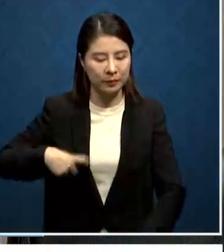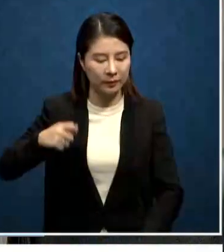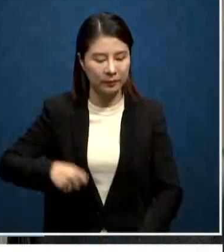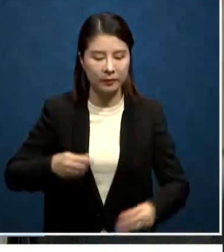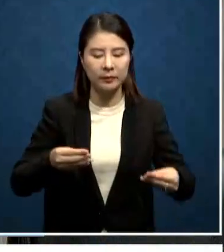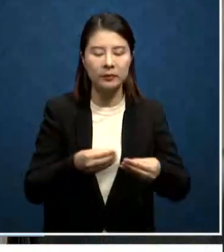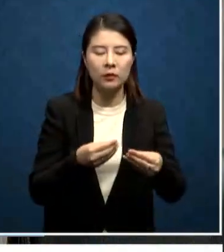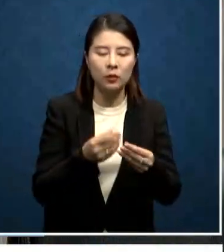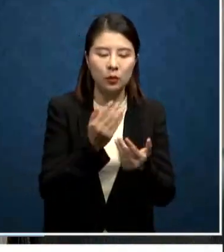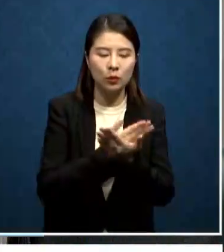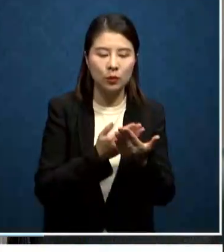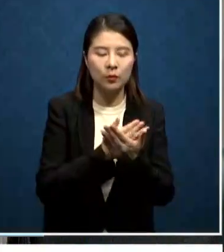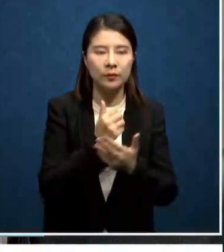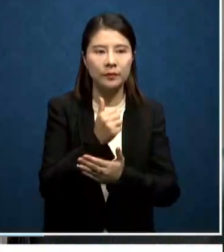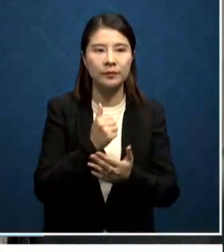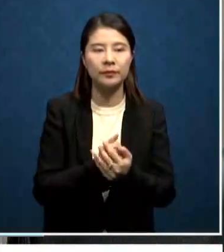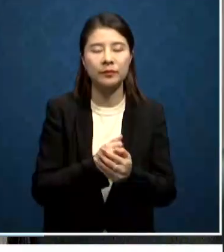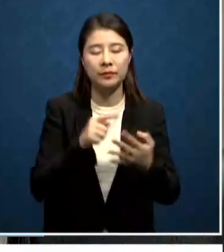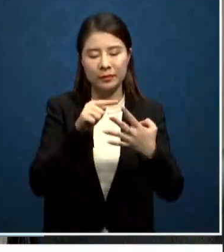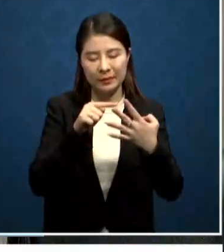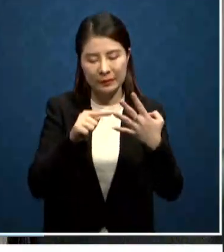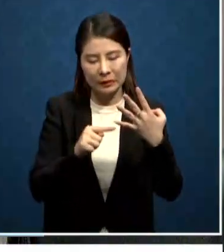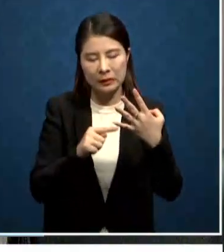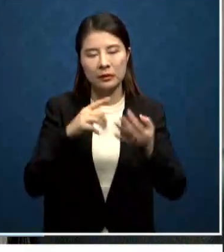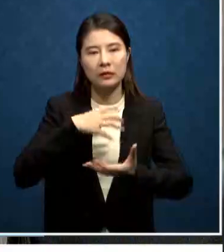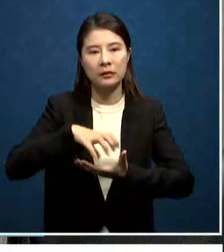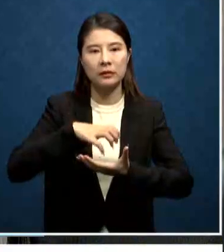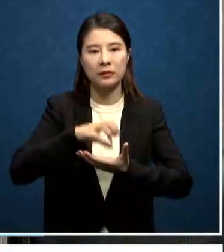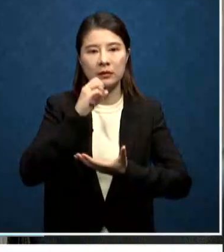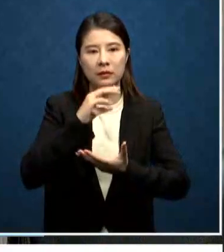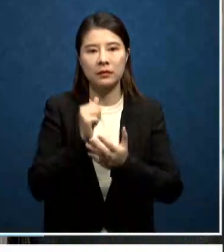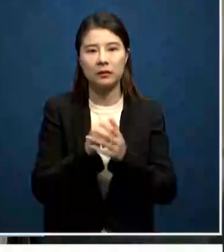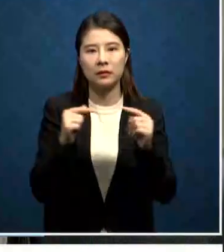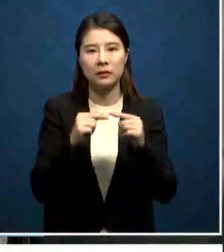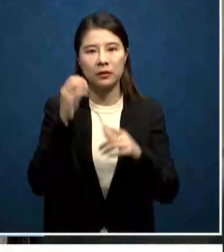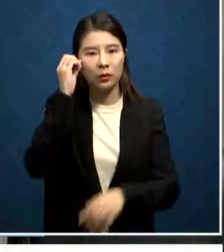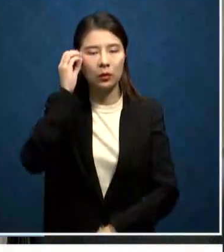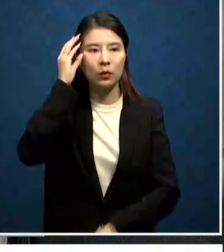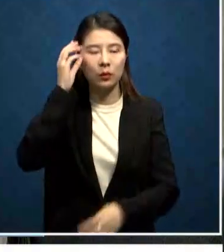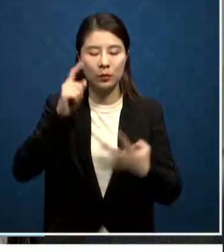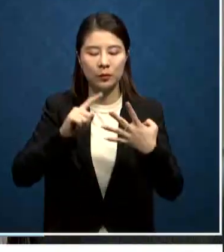ครับท่านประธานครับก็คงเป็น4เรื่องที่อยากจะเรียนไว้เรื่องความรู้เรื่องงาน